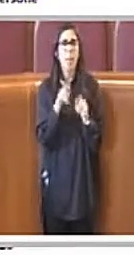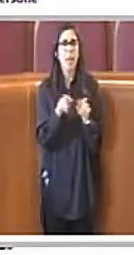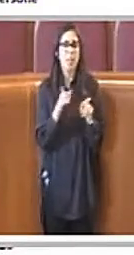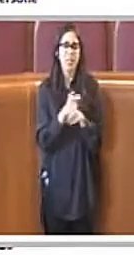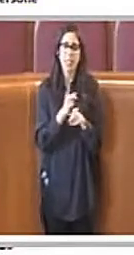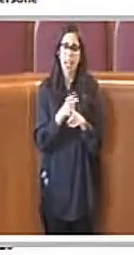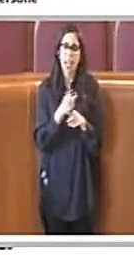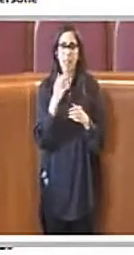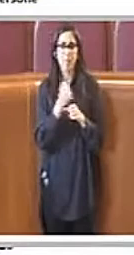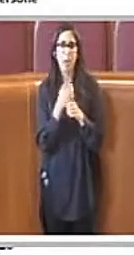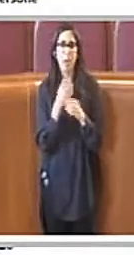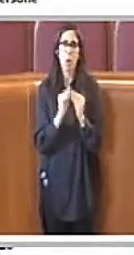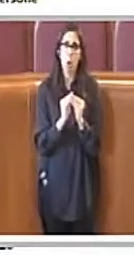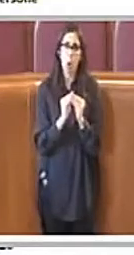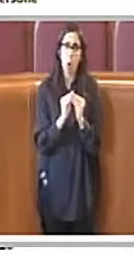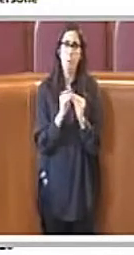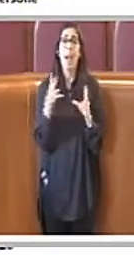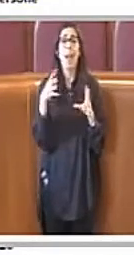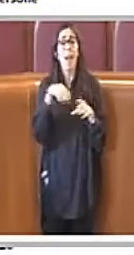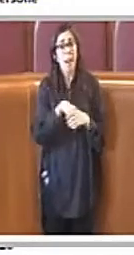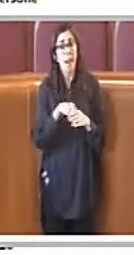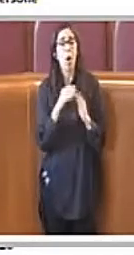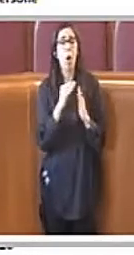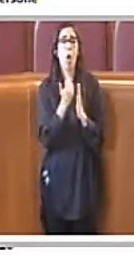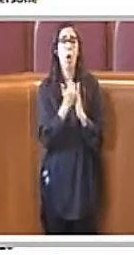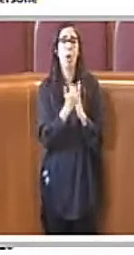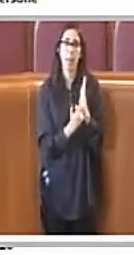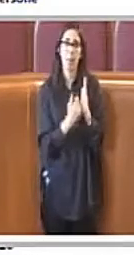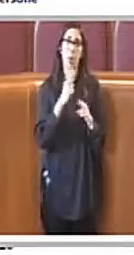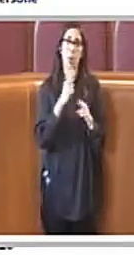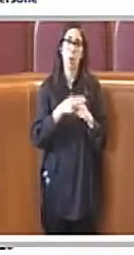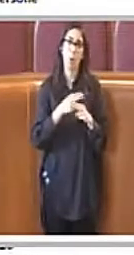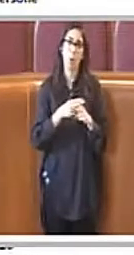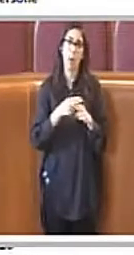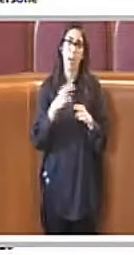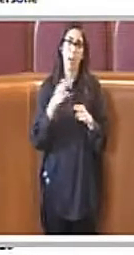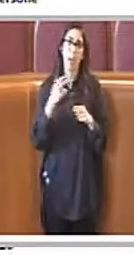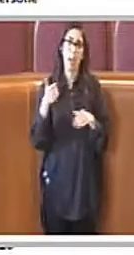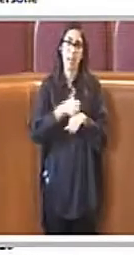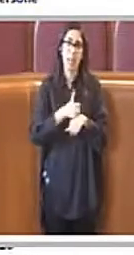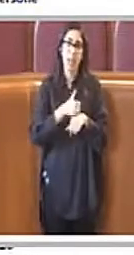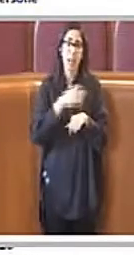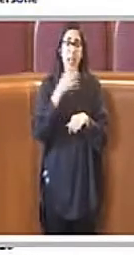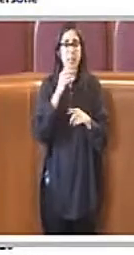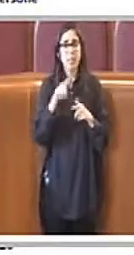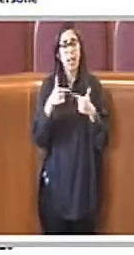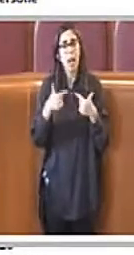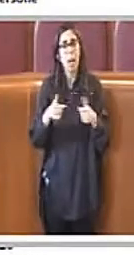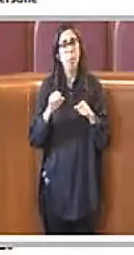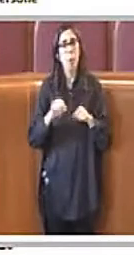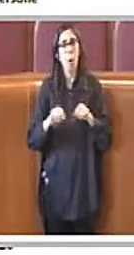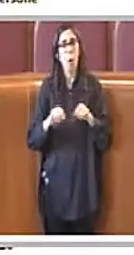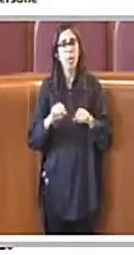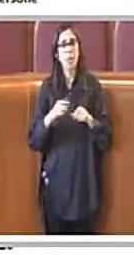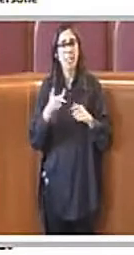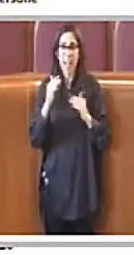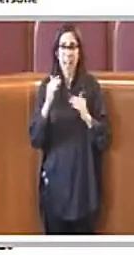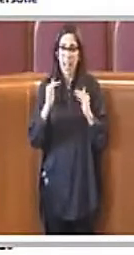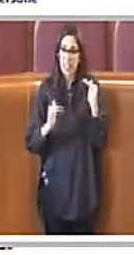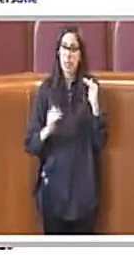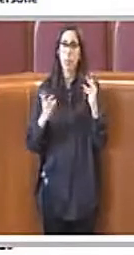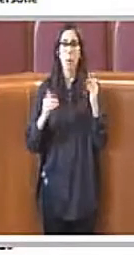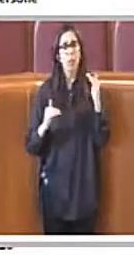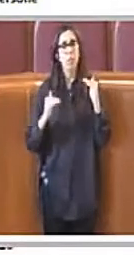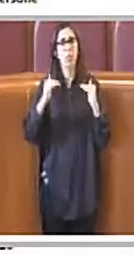Capitale, dell'ordinamento di Roma Capitale, e consente quindi di migliorarlo questo dialogo, di ridurla questa disuguaglianza,